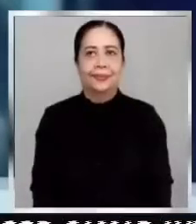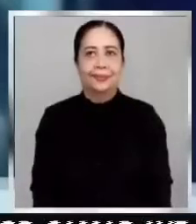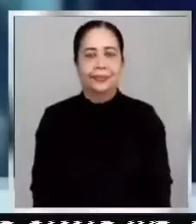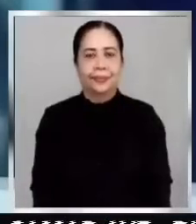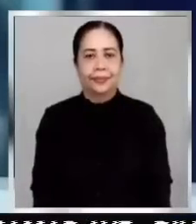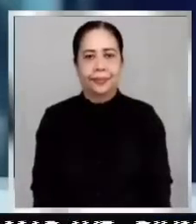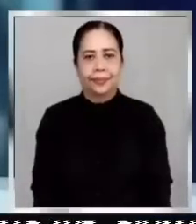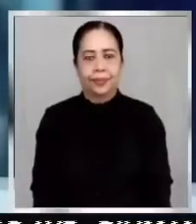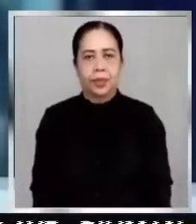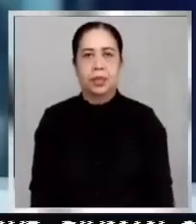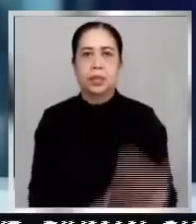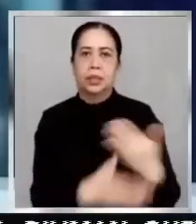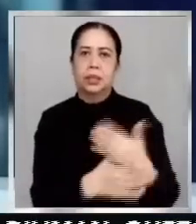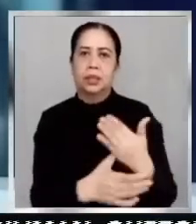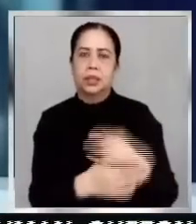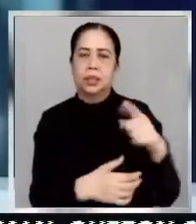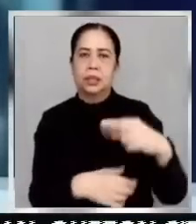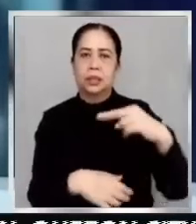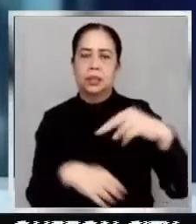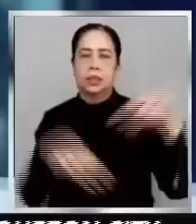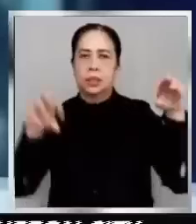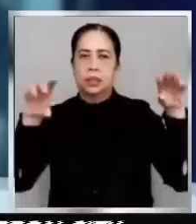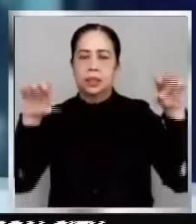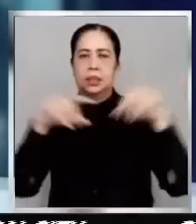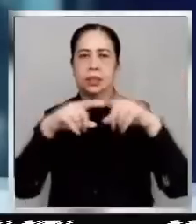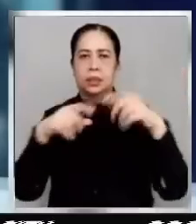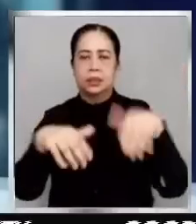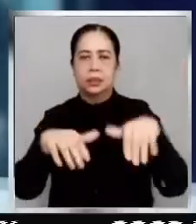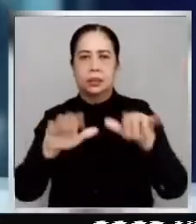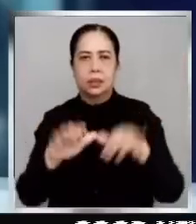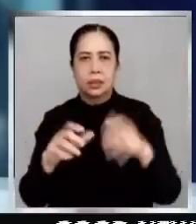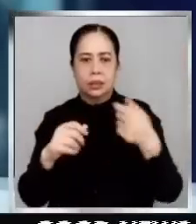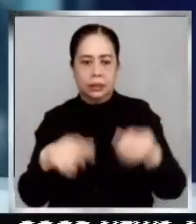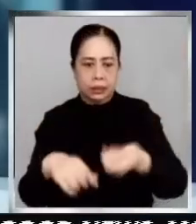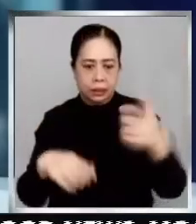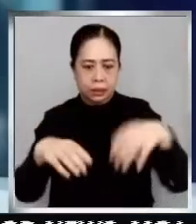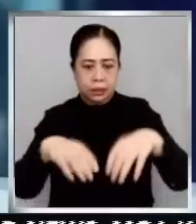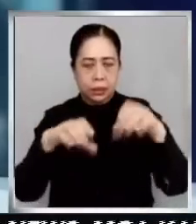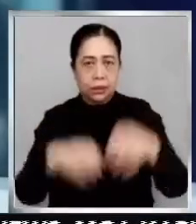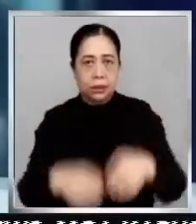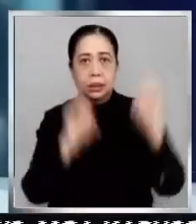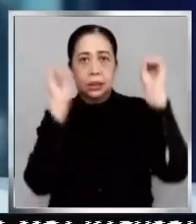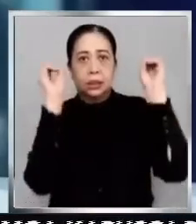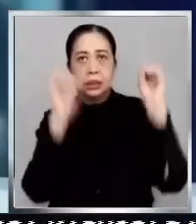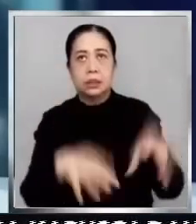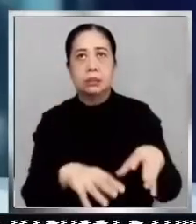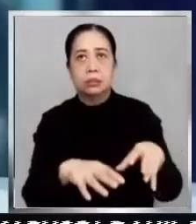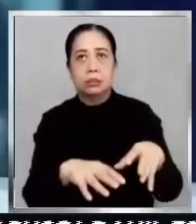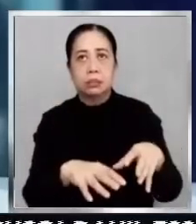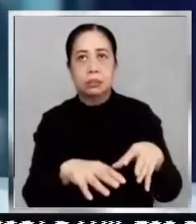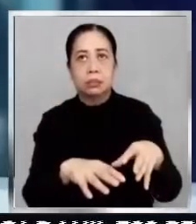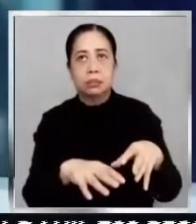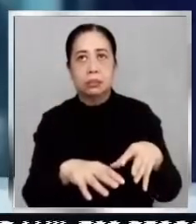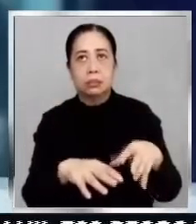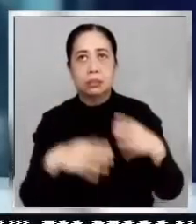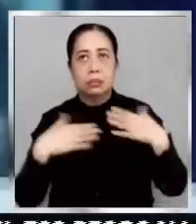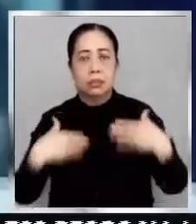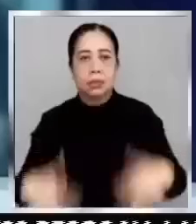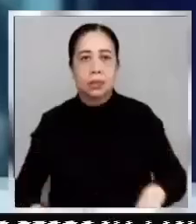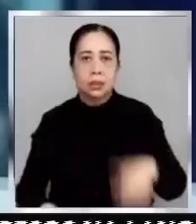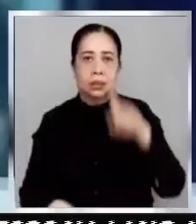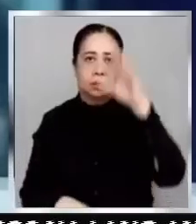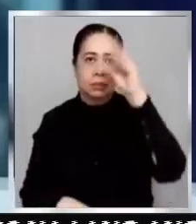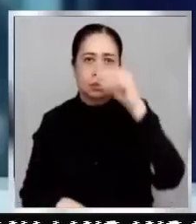nabulabog ang lamay sa Nueva Vizcaya matapos alisin sa kabaong at ibagsak sa semento ang La ng isang lalaki ng